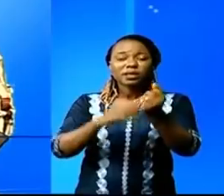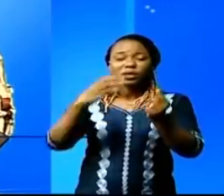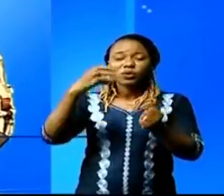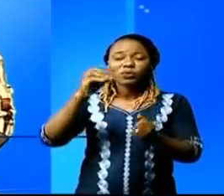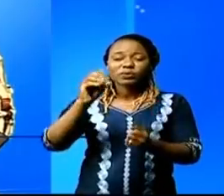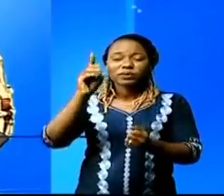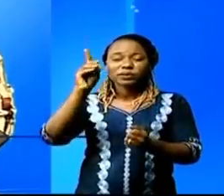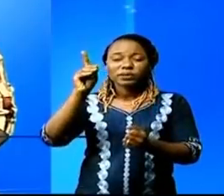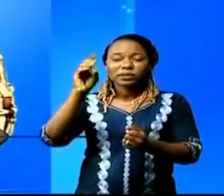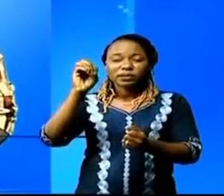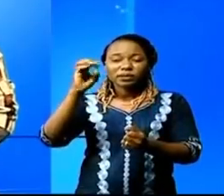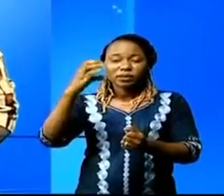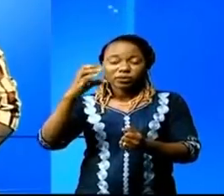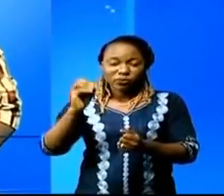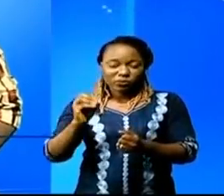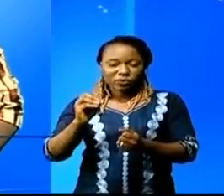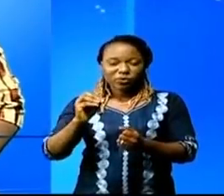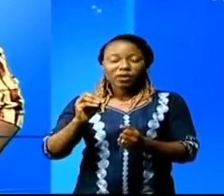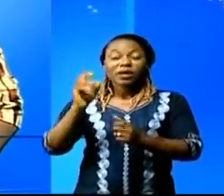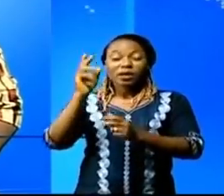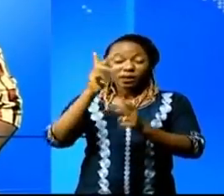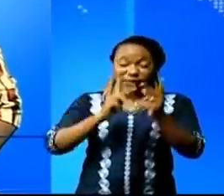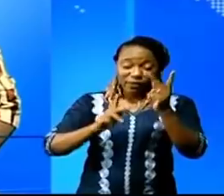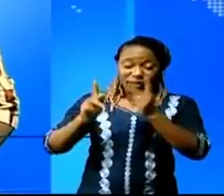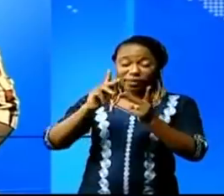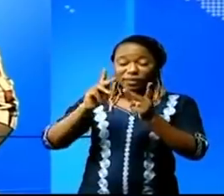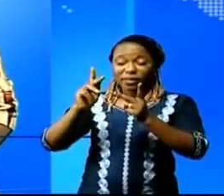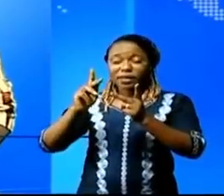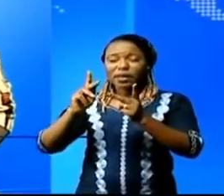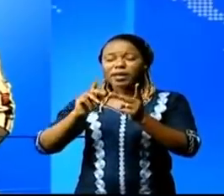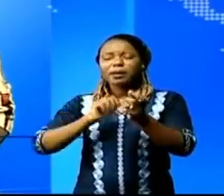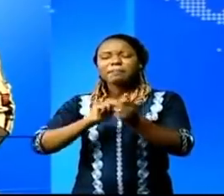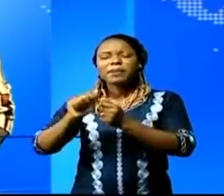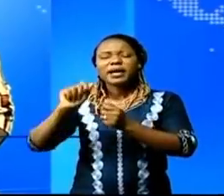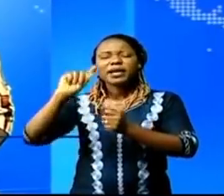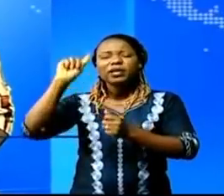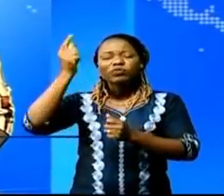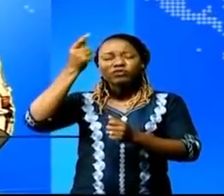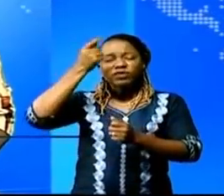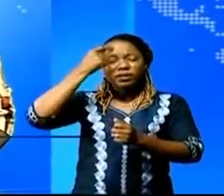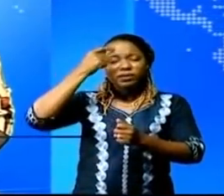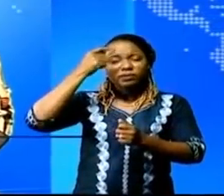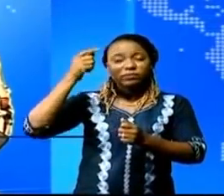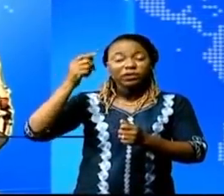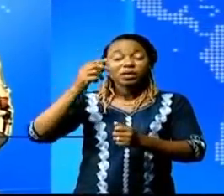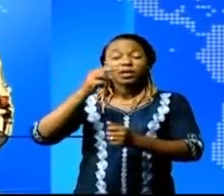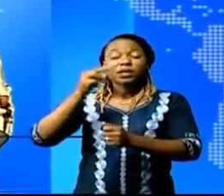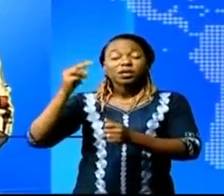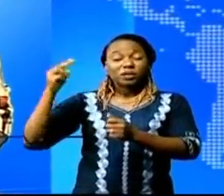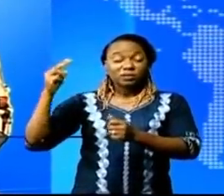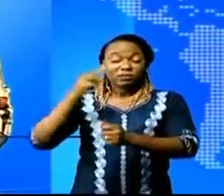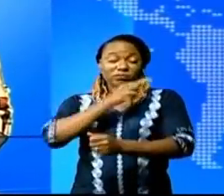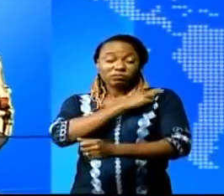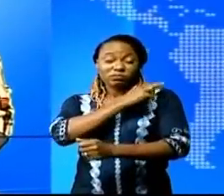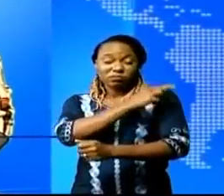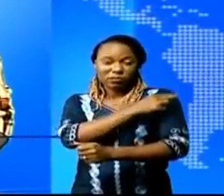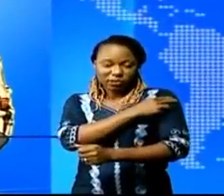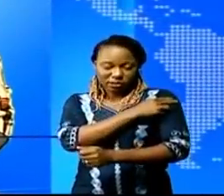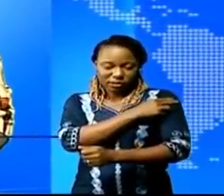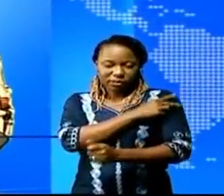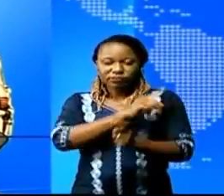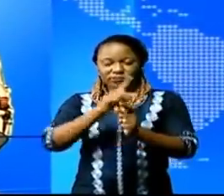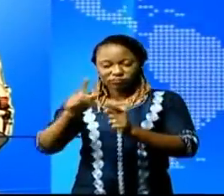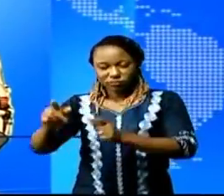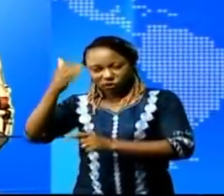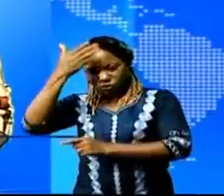visite du gouverneur militaire Johnny Kachama. Ils sont 34 au total admis à la clinique Salama